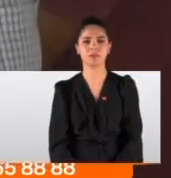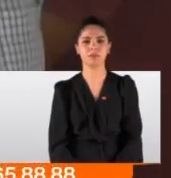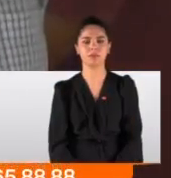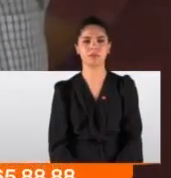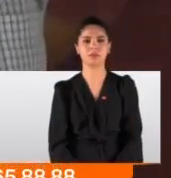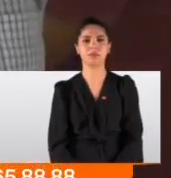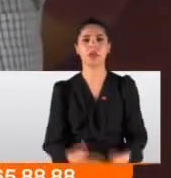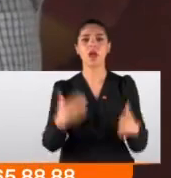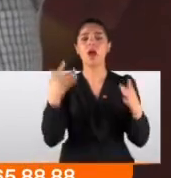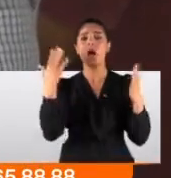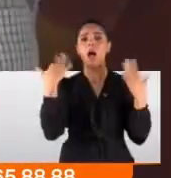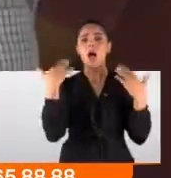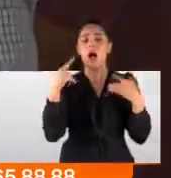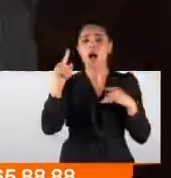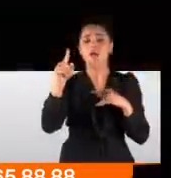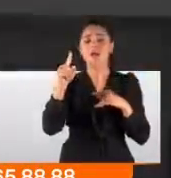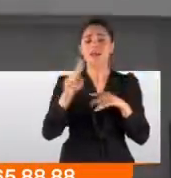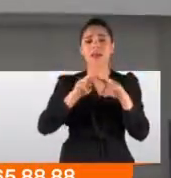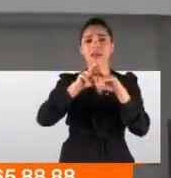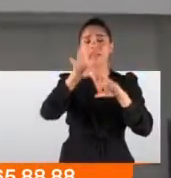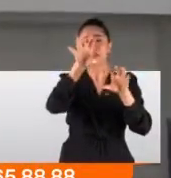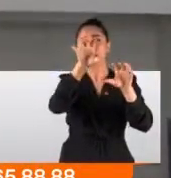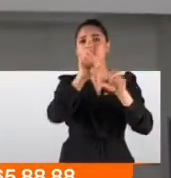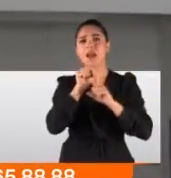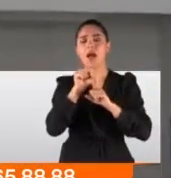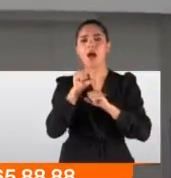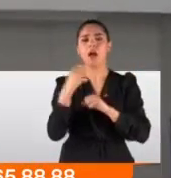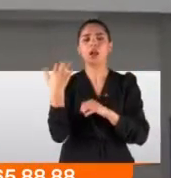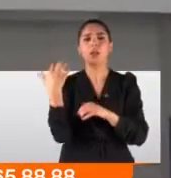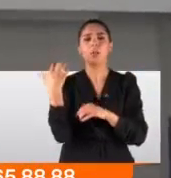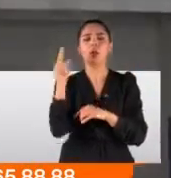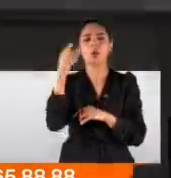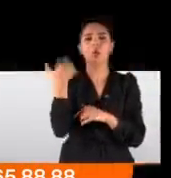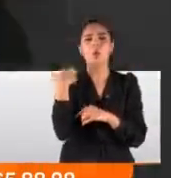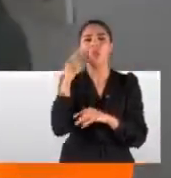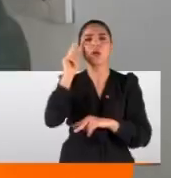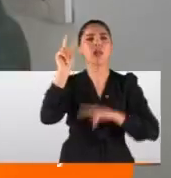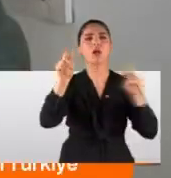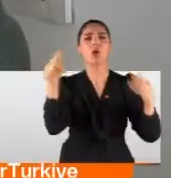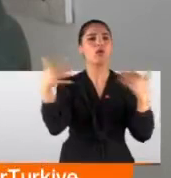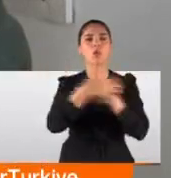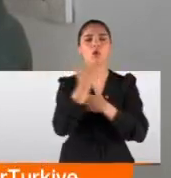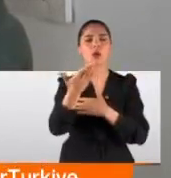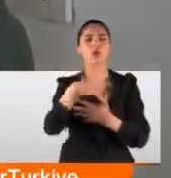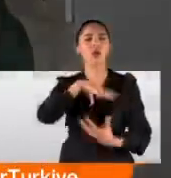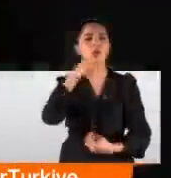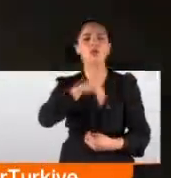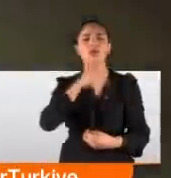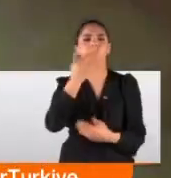Gökyüzünün yıldızlarını çalıp omuzlarına takan hain yüzler gördüm o gece. Ruhları yoktu.